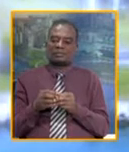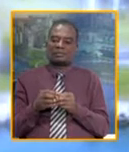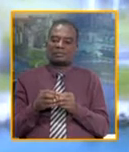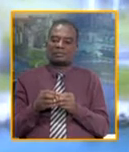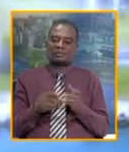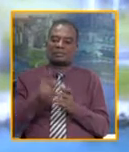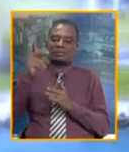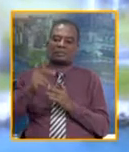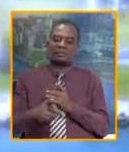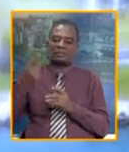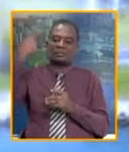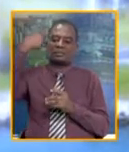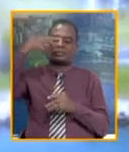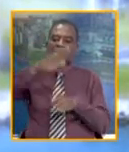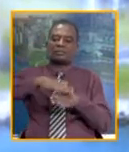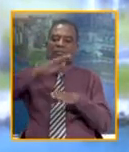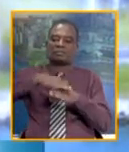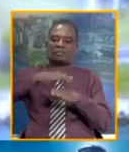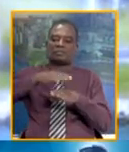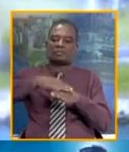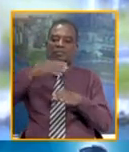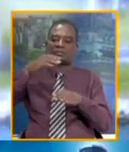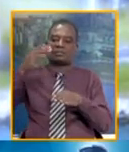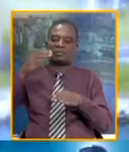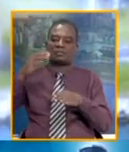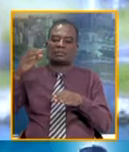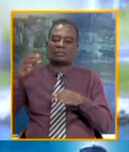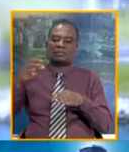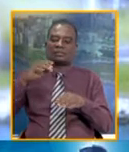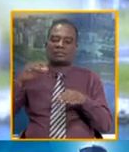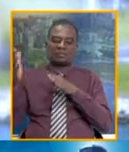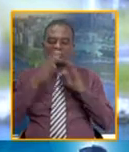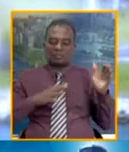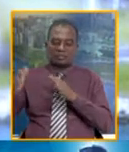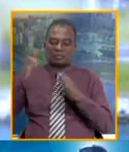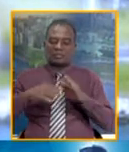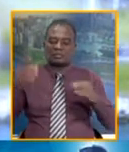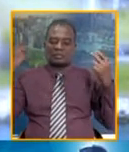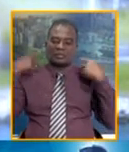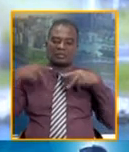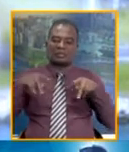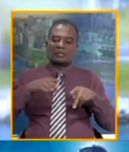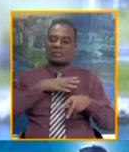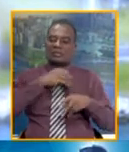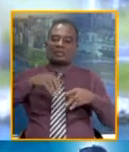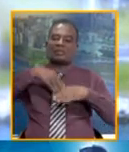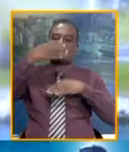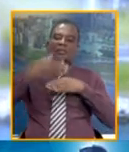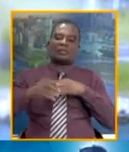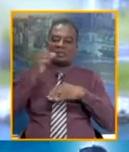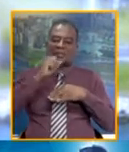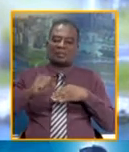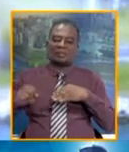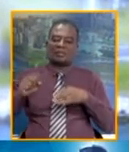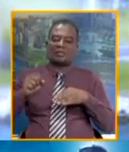Un programme pour prévenir les conflits pendant et après la campagne pour les législatives 2021 en Côte